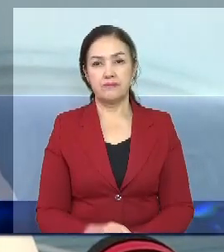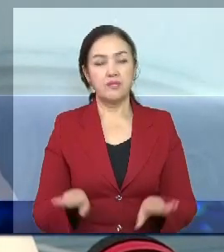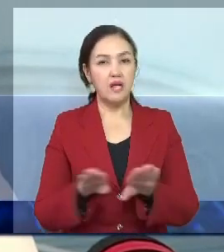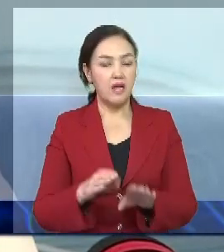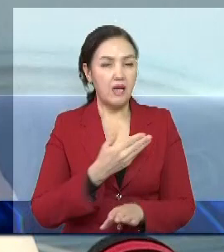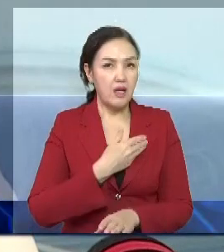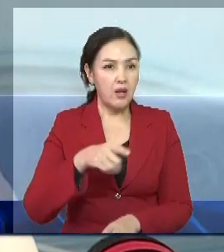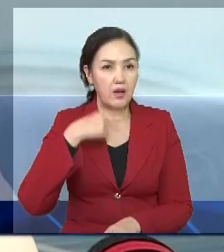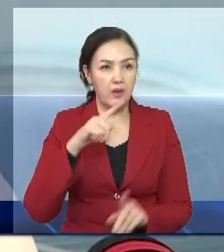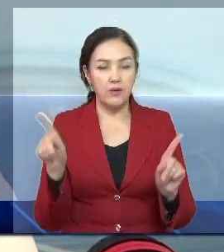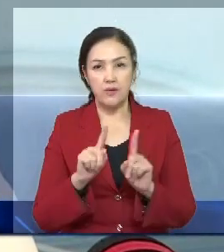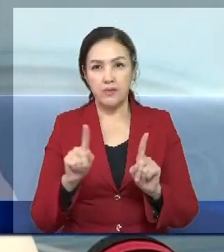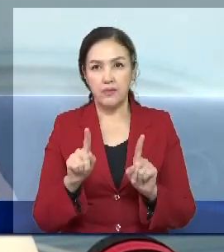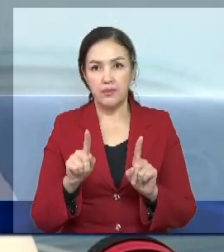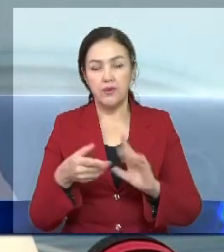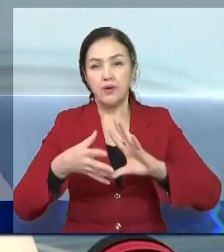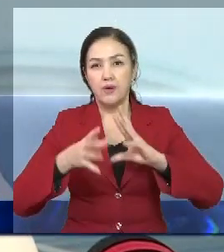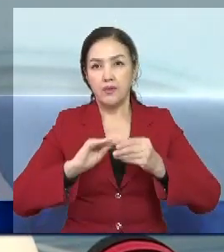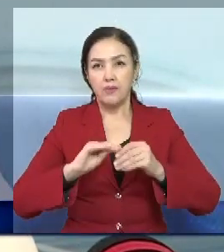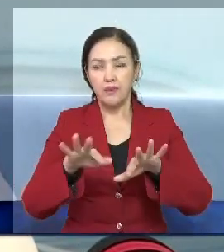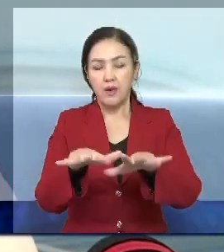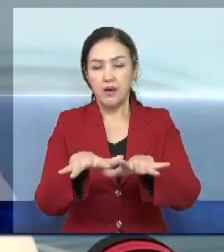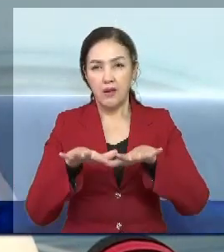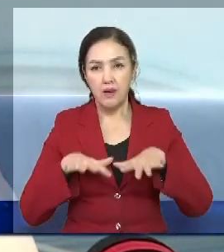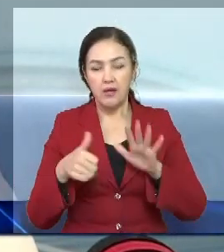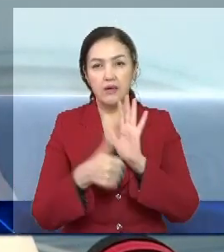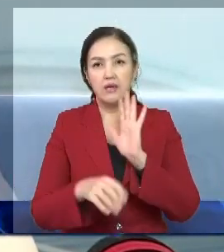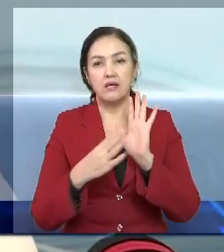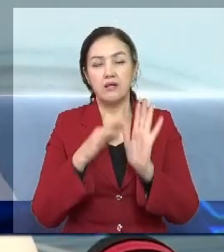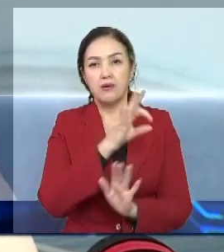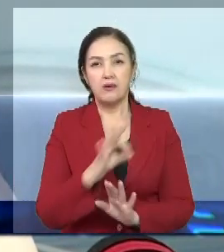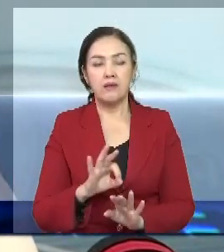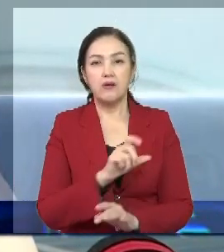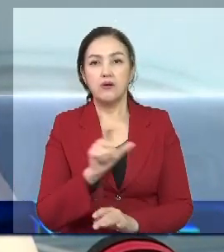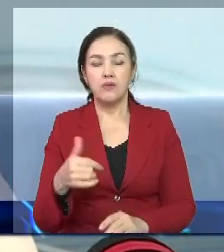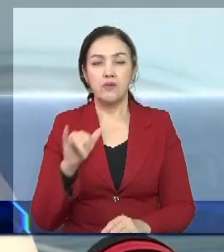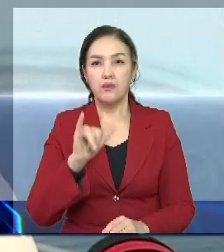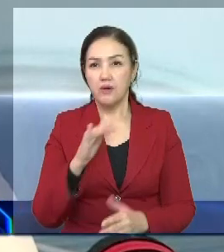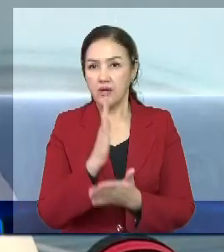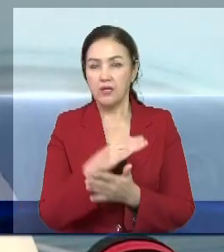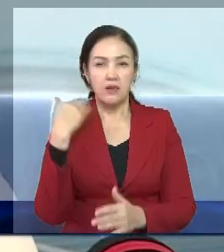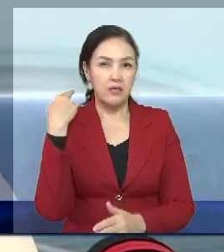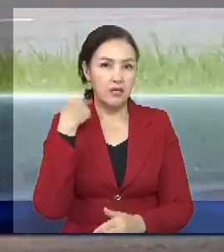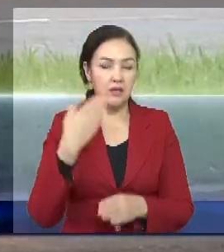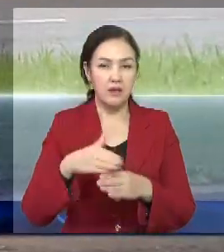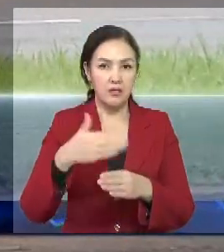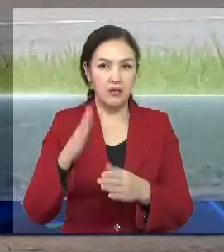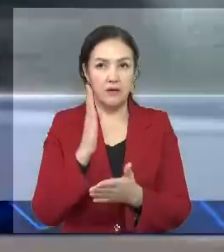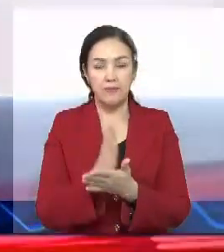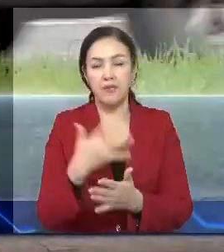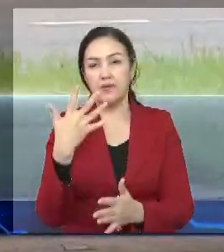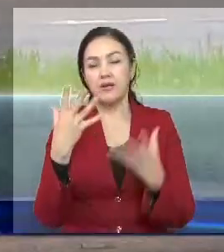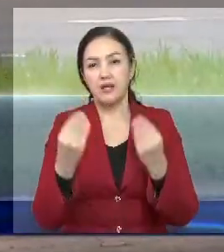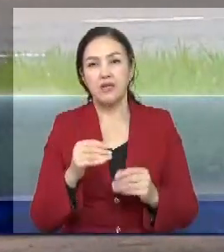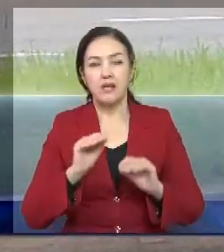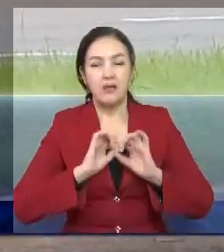Также хочу отметить, что из общей аудитории 69% – это те люди, у которых есть кредиты сейчас. В ходе